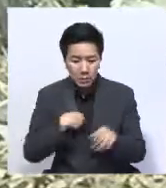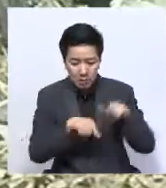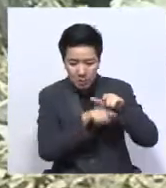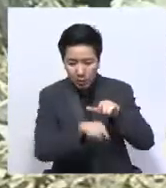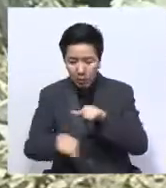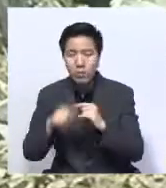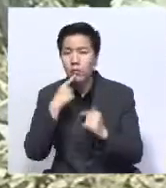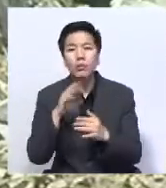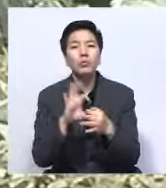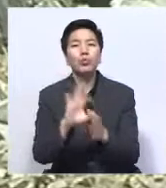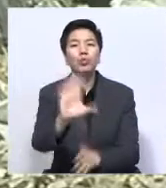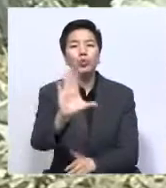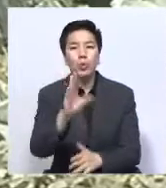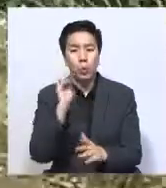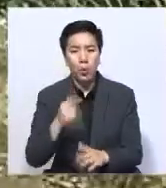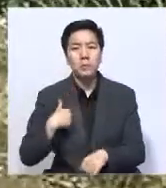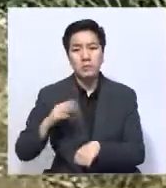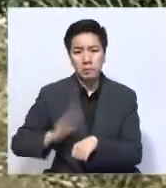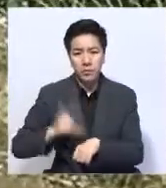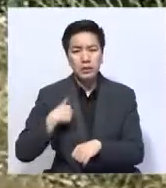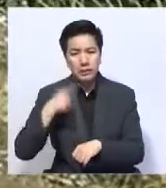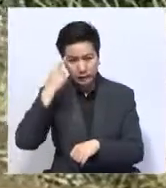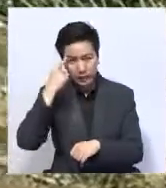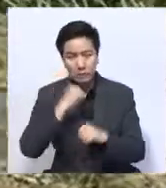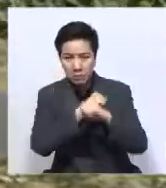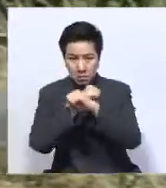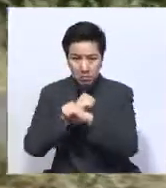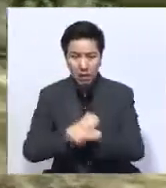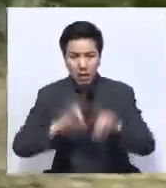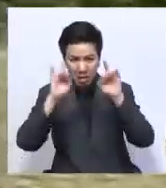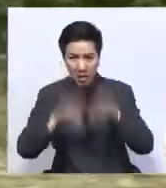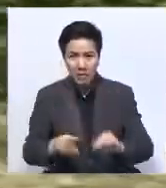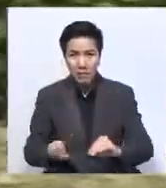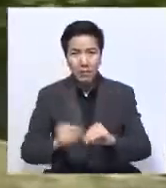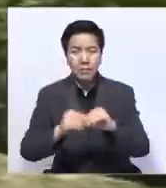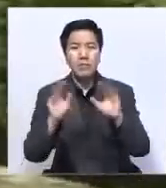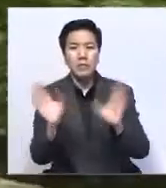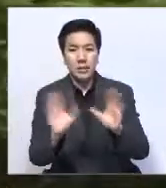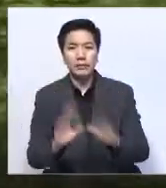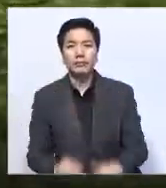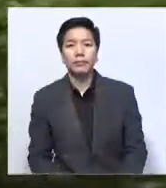อให้อย่ากังวลซึ่งทุกฝ่ายจะต้องใช้ความสามารถเพื่อไม่ให้สถานการณ์เลวร้ายลงไปกว่านี้ครับ